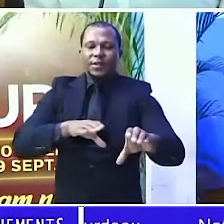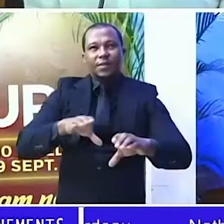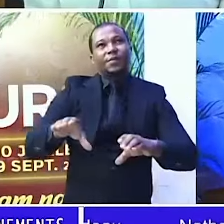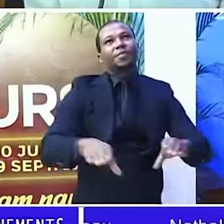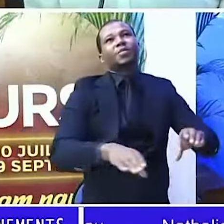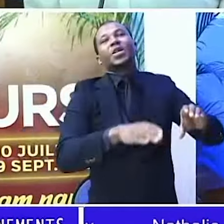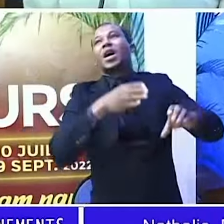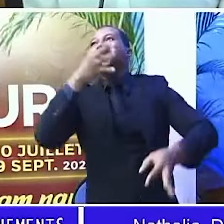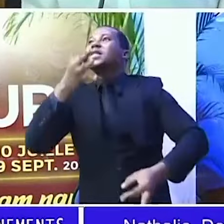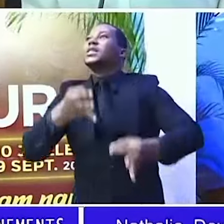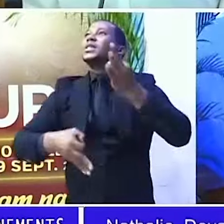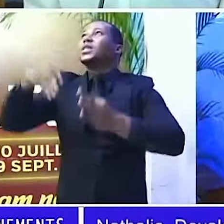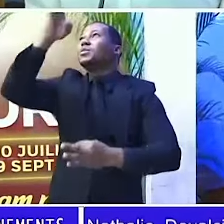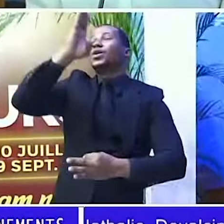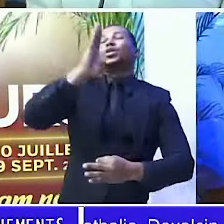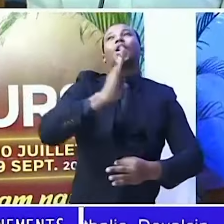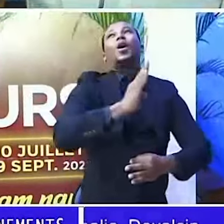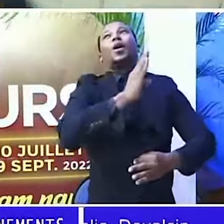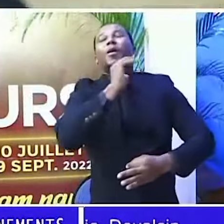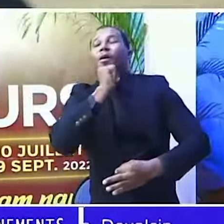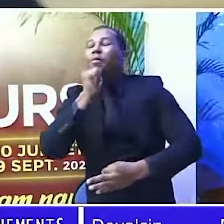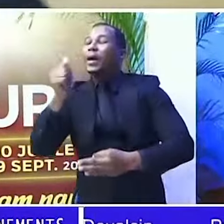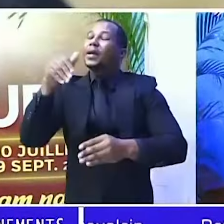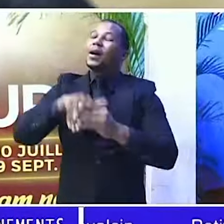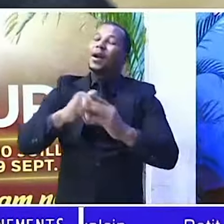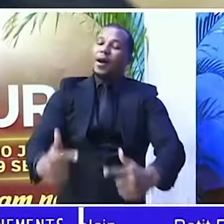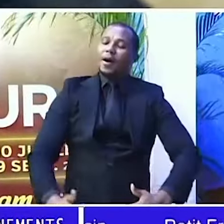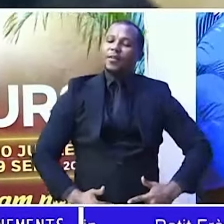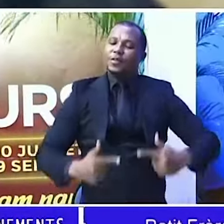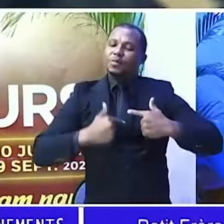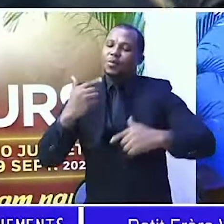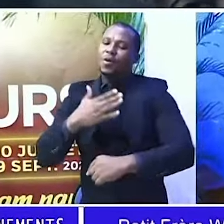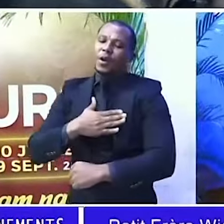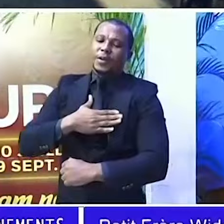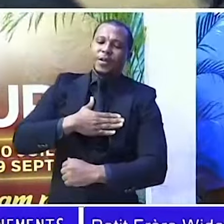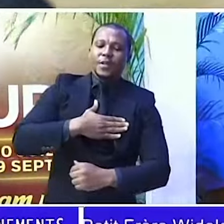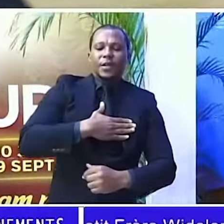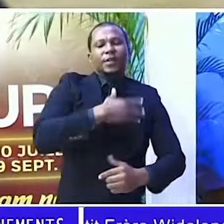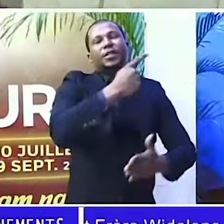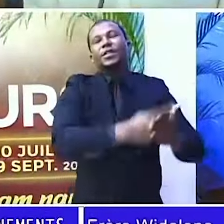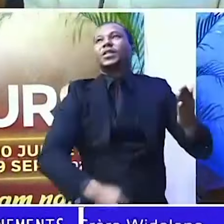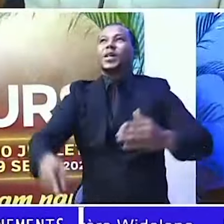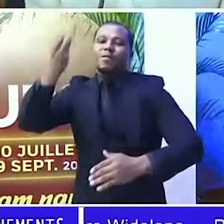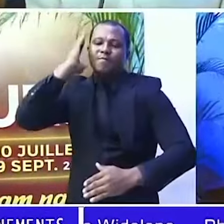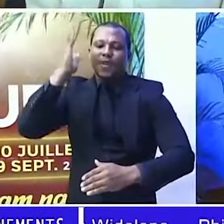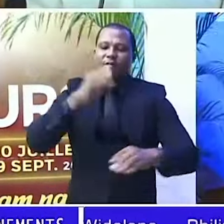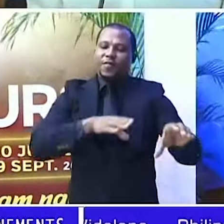fait? Si bon Dieu pas dans la vie moi.